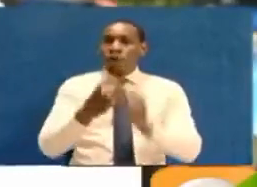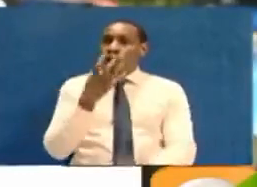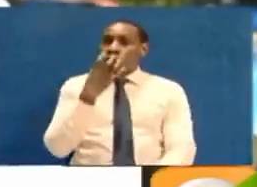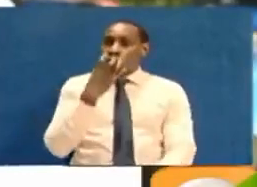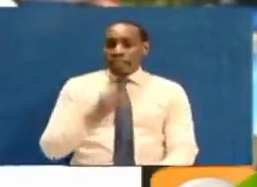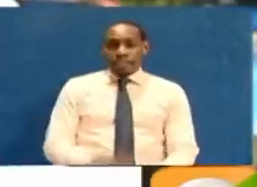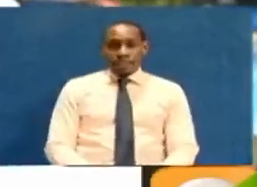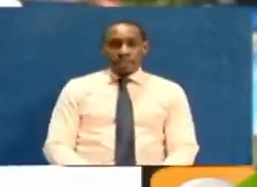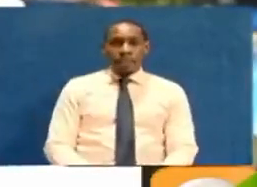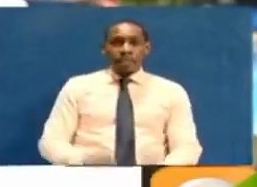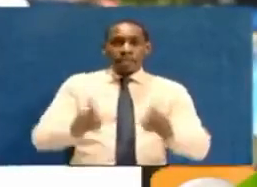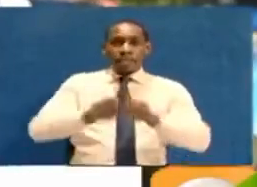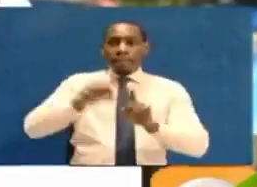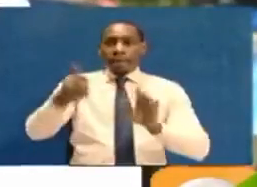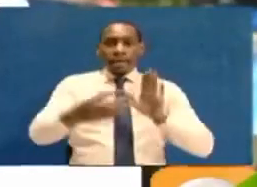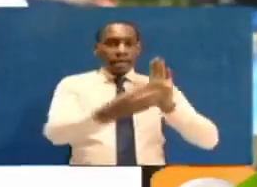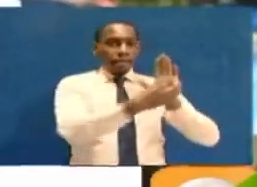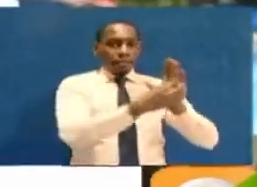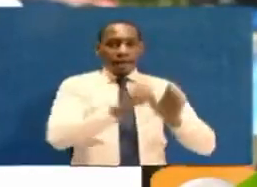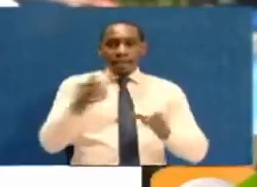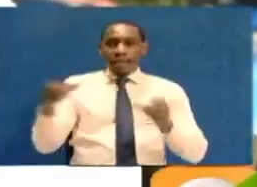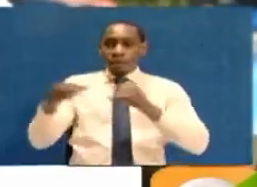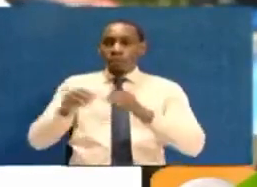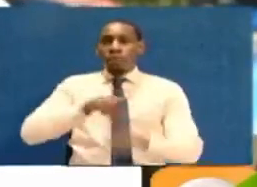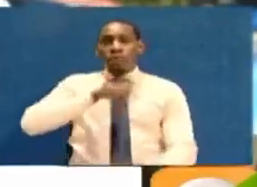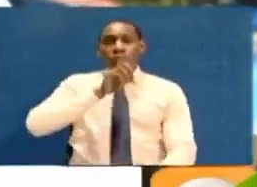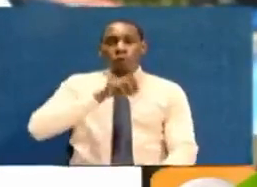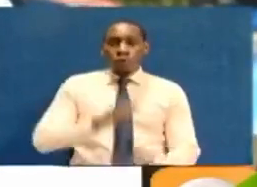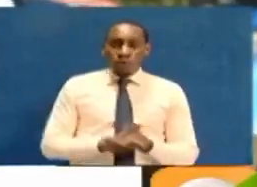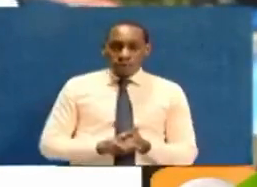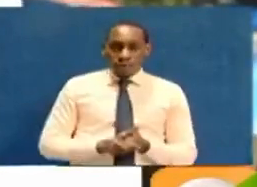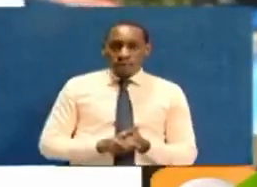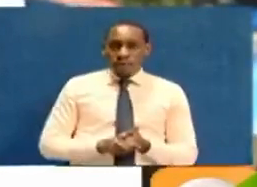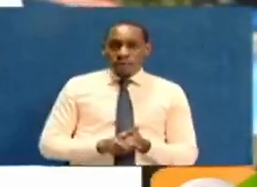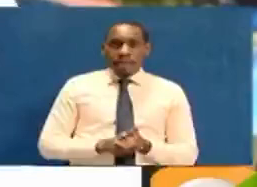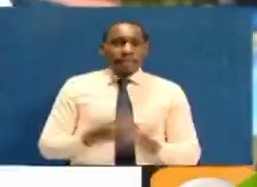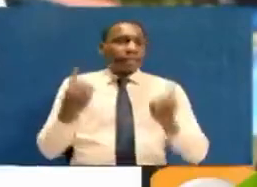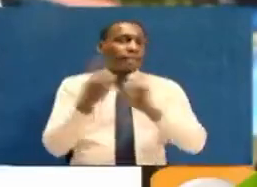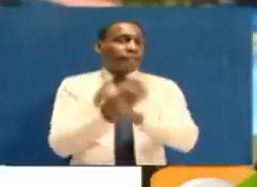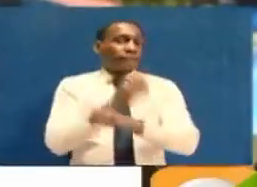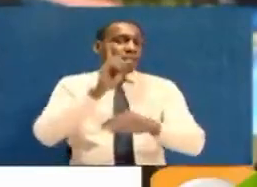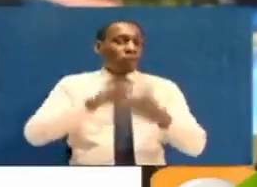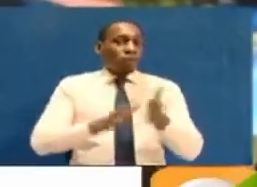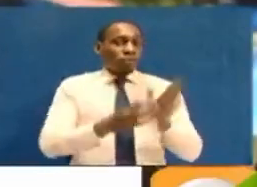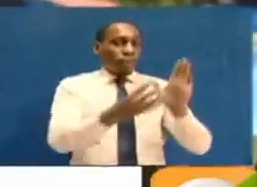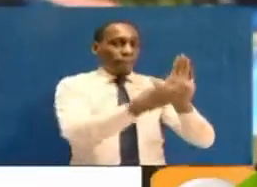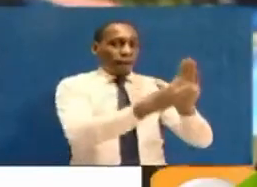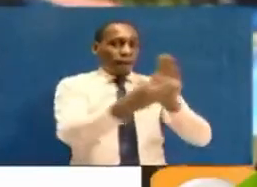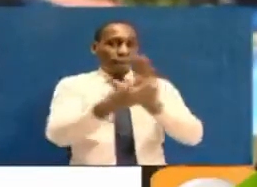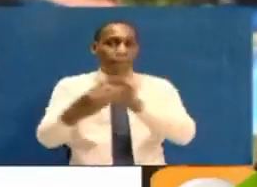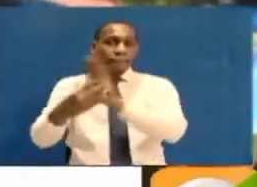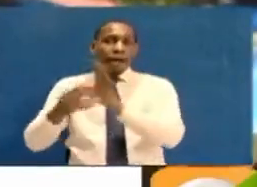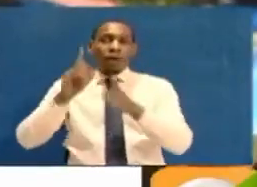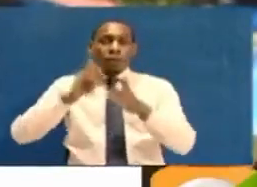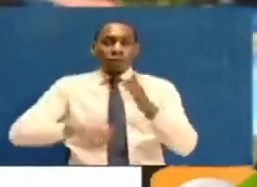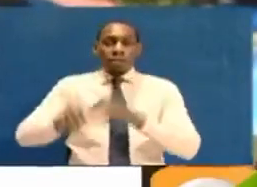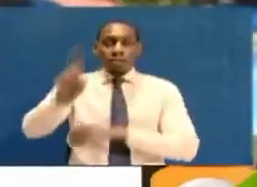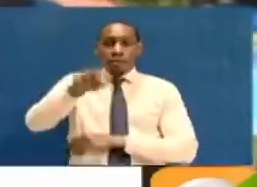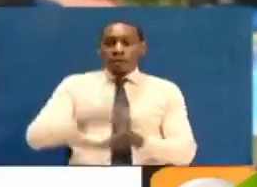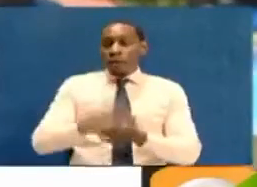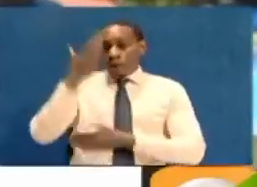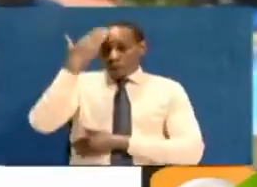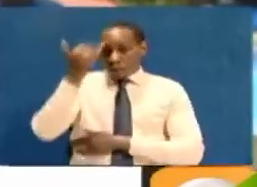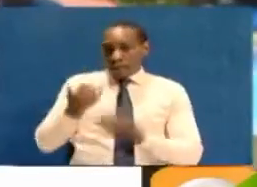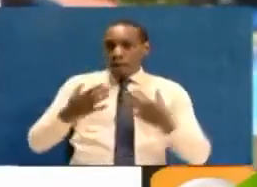chungwa, na ile alama ya chama ingine ni kuku, tofauti ya hizi alama ni kitu gani?